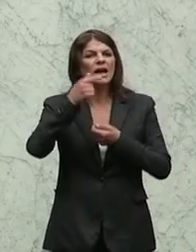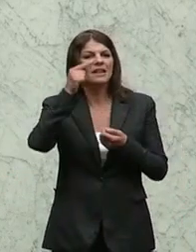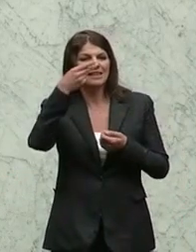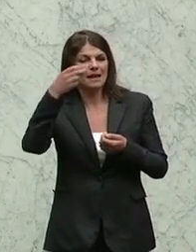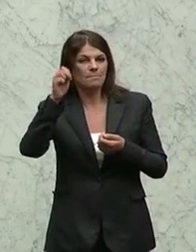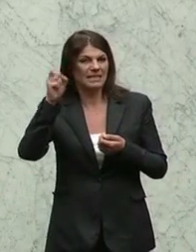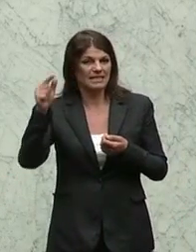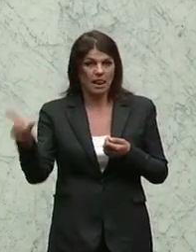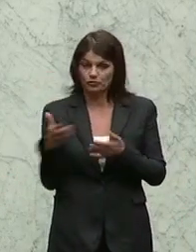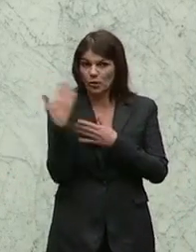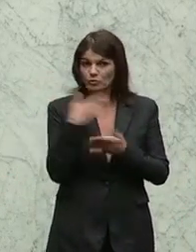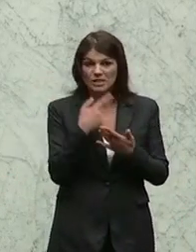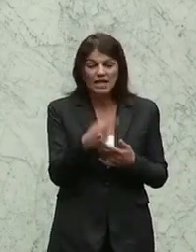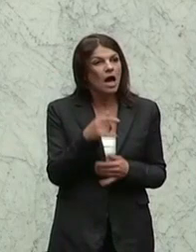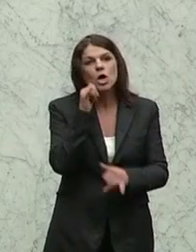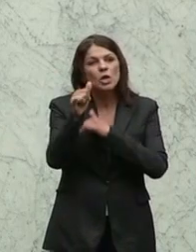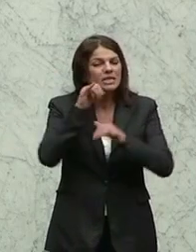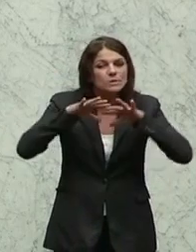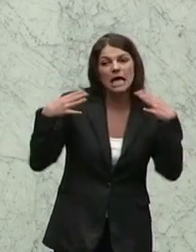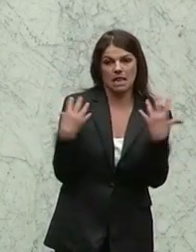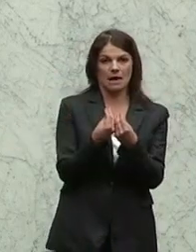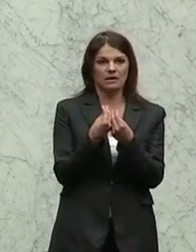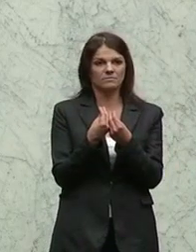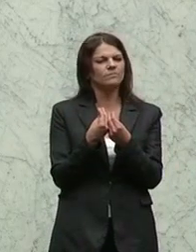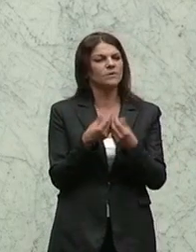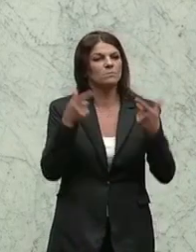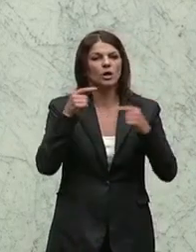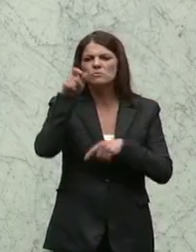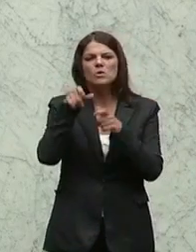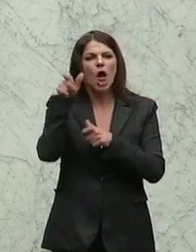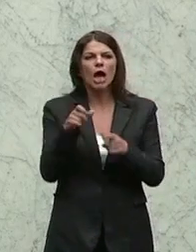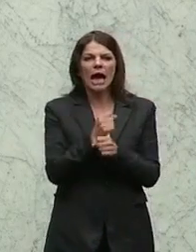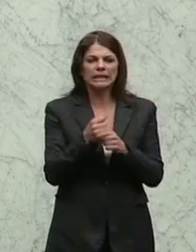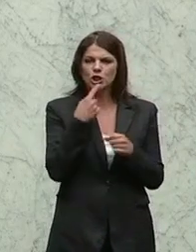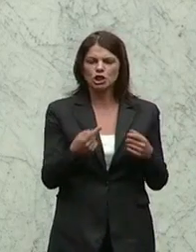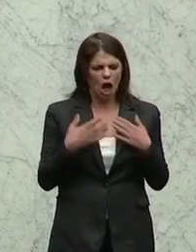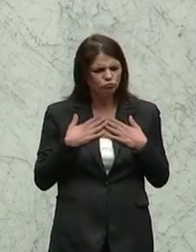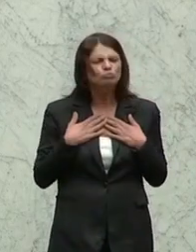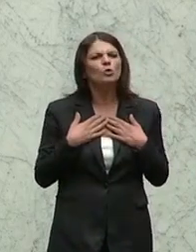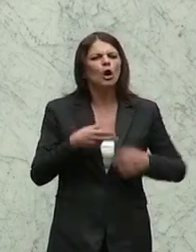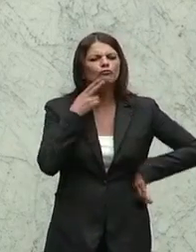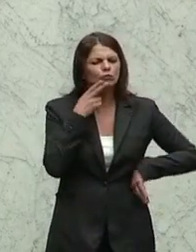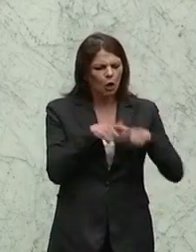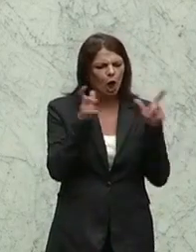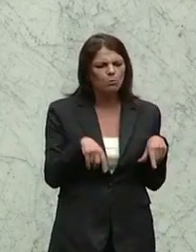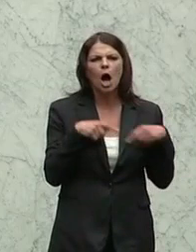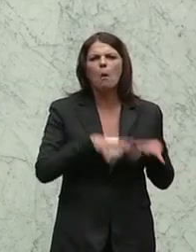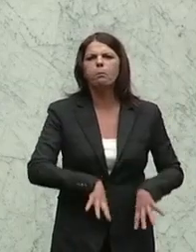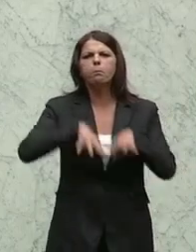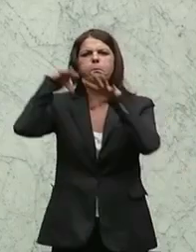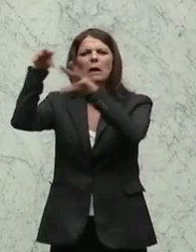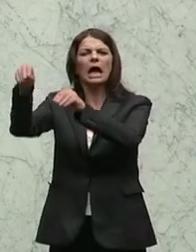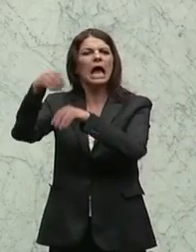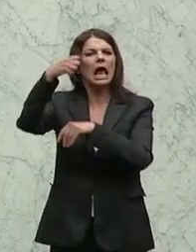die Touristik insgesamt, das sind diejenigen, die nicht sagen können, ich übersiedle meinen Betrieb ins